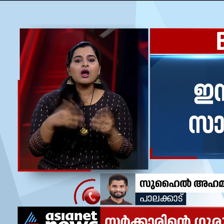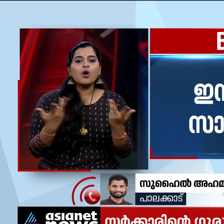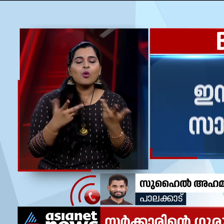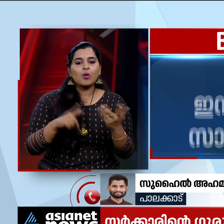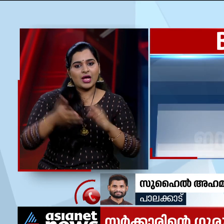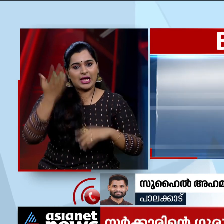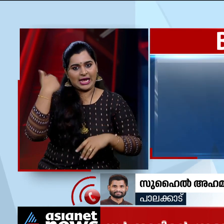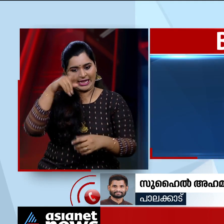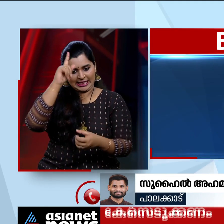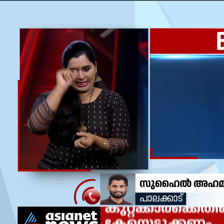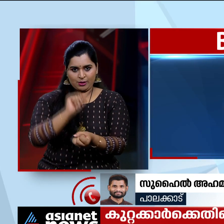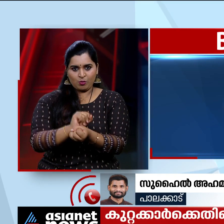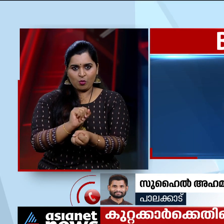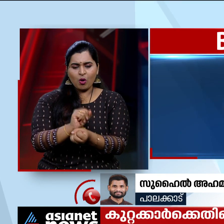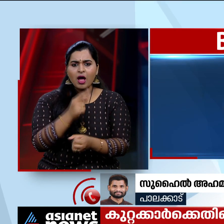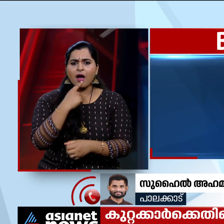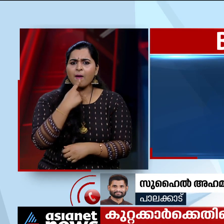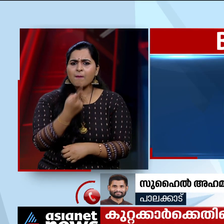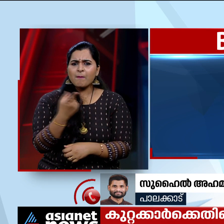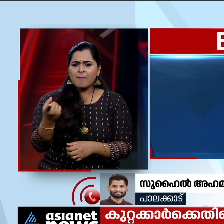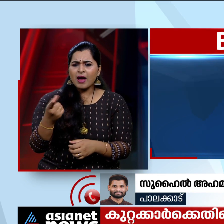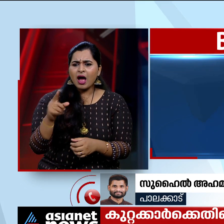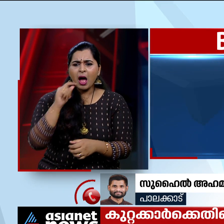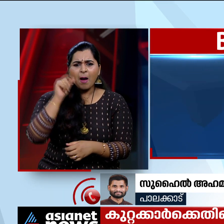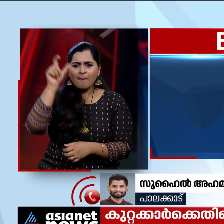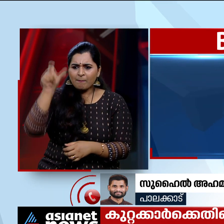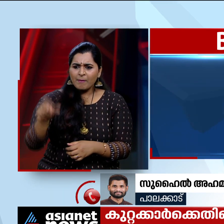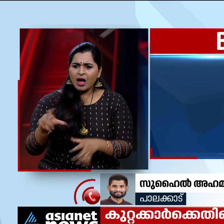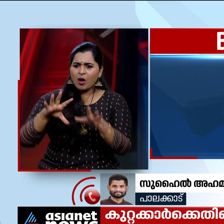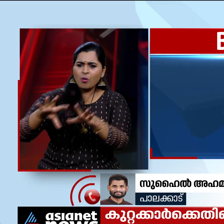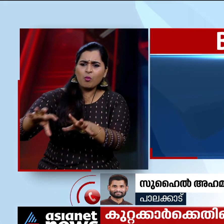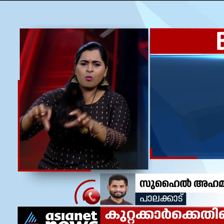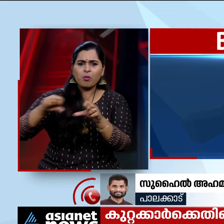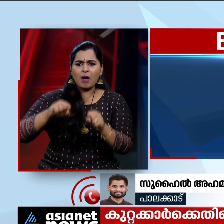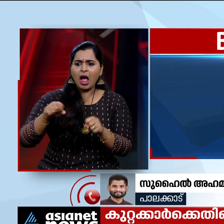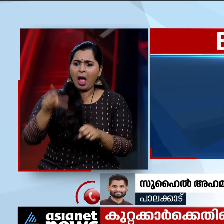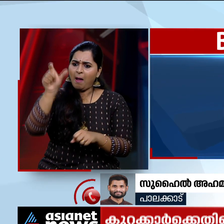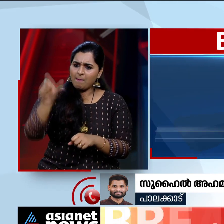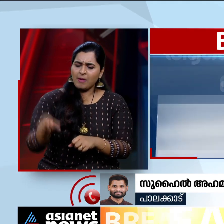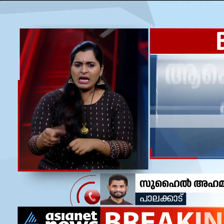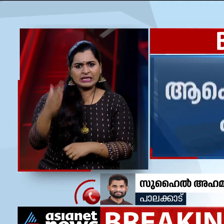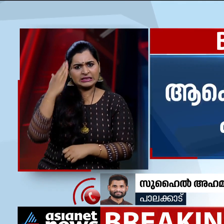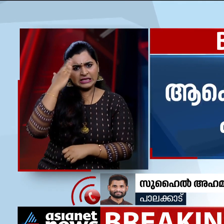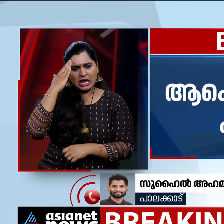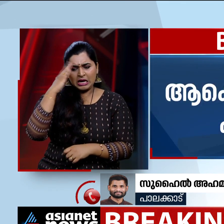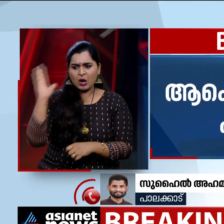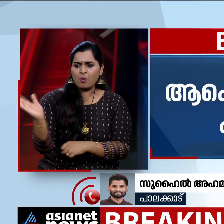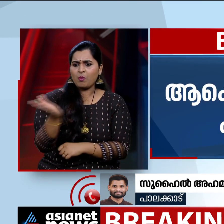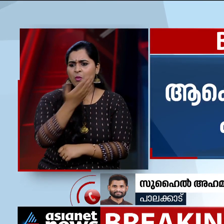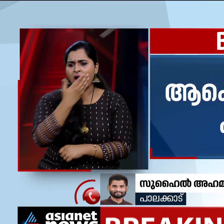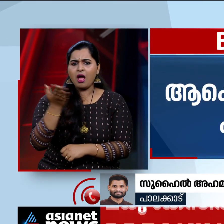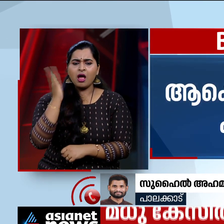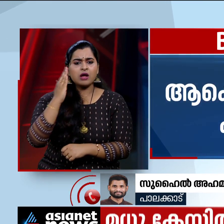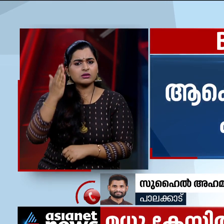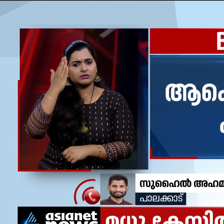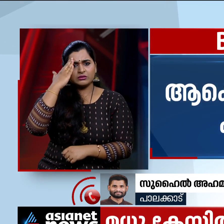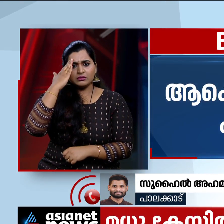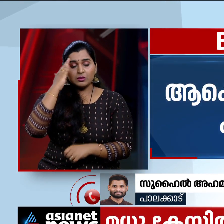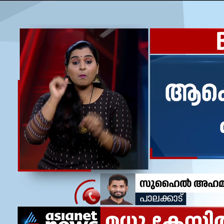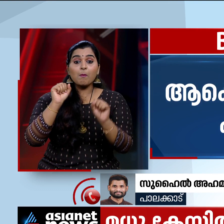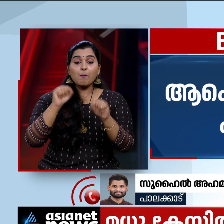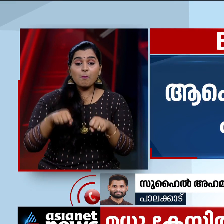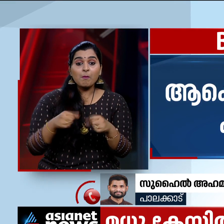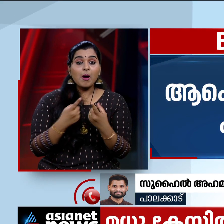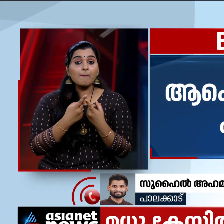പോലീസിന് മൊഴി നൽകിയത് മധുവിനെ പിടിച്ചുകൊണ്ടുവരുന്നത് കണ്ടു, മധുവിനെ അറിയാം, മധുവിനെ മർദ്ദിക്കുന്നത് കണ്ടു എന്നീ വിവരങ്ങളാണ്. പക്ഷേ 4